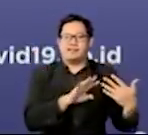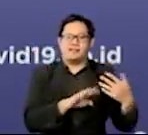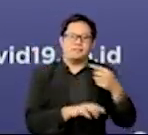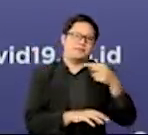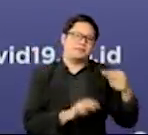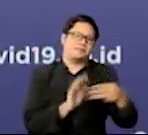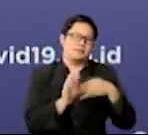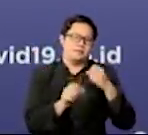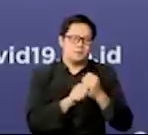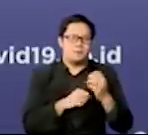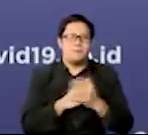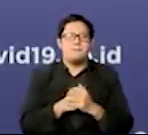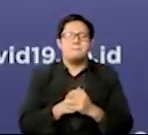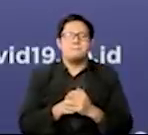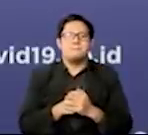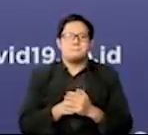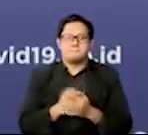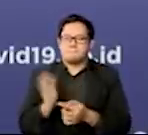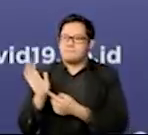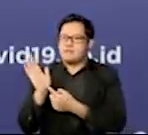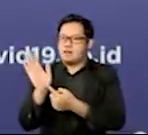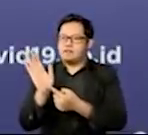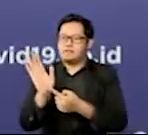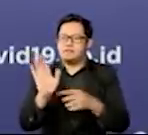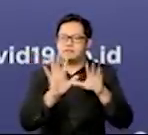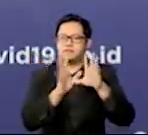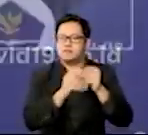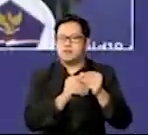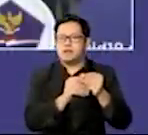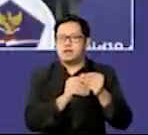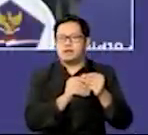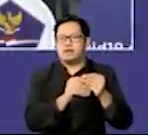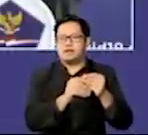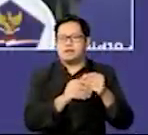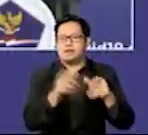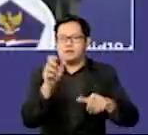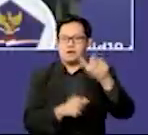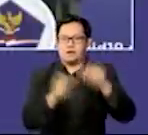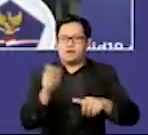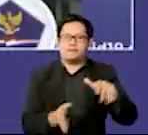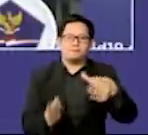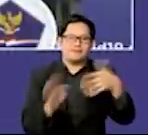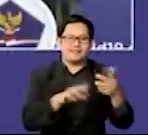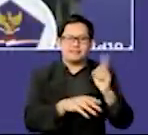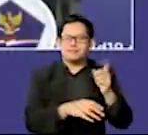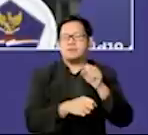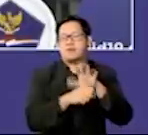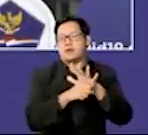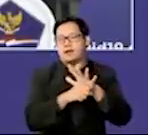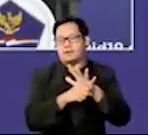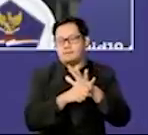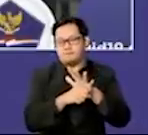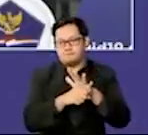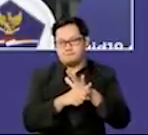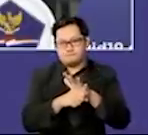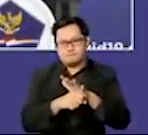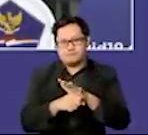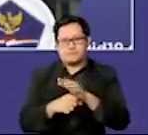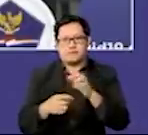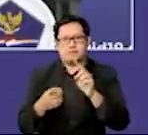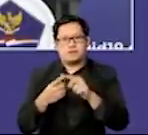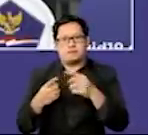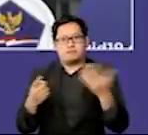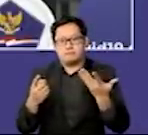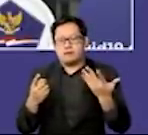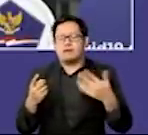disini terlihat bahwa jumlah kematian kumulatif terbanyak dikontribusikan oleh yang pertama adalah